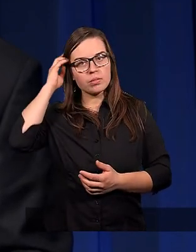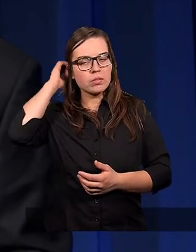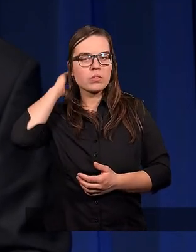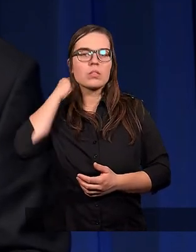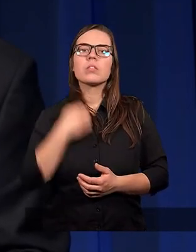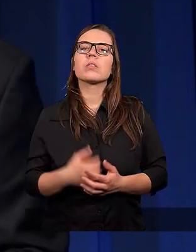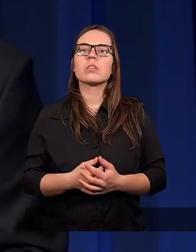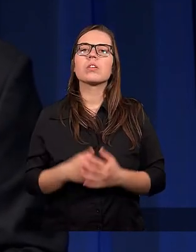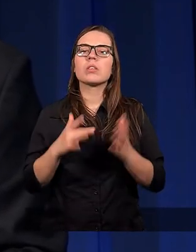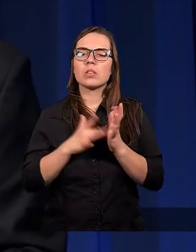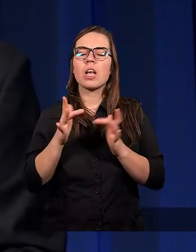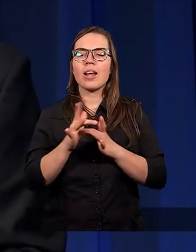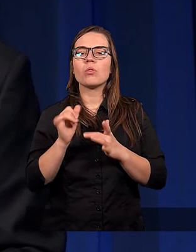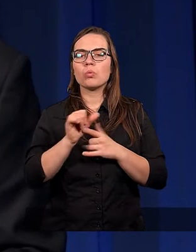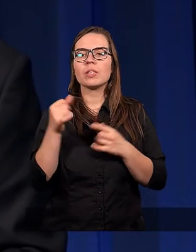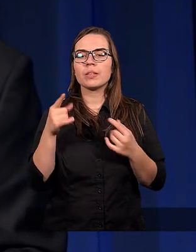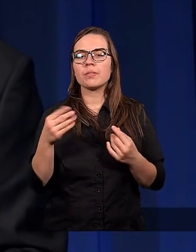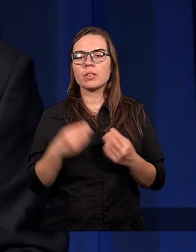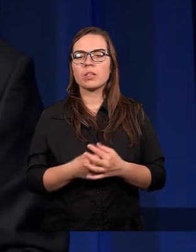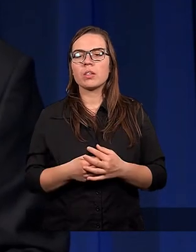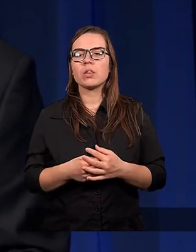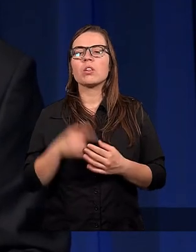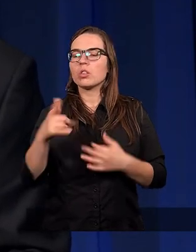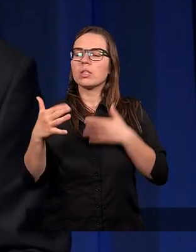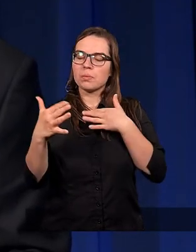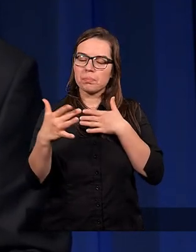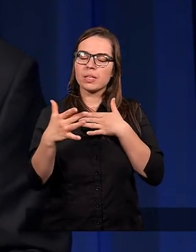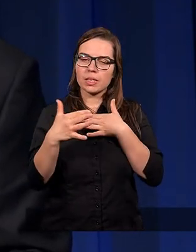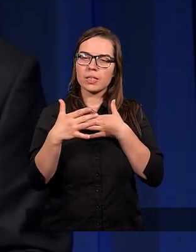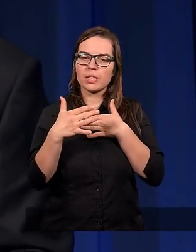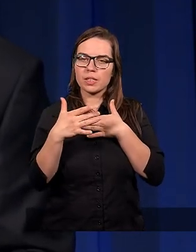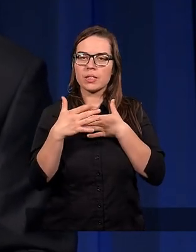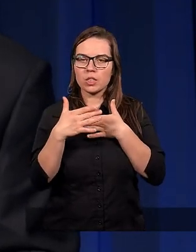3 lata Jezus jest wśród nich. Jest blisko.